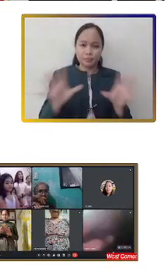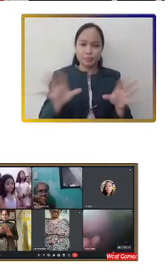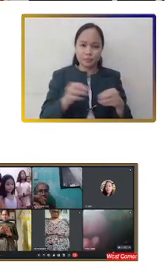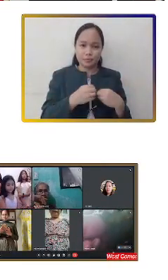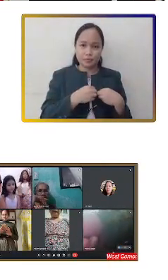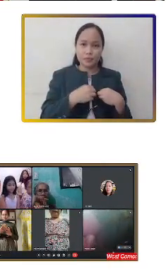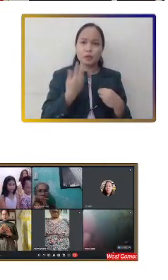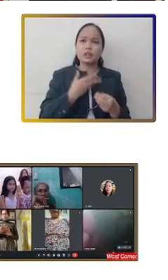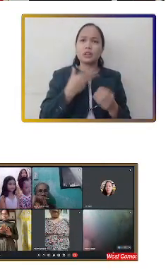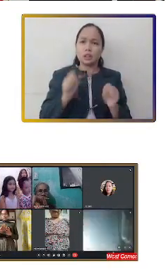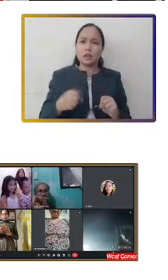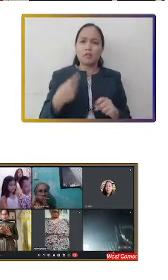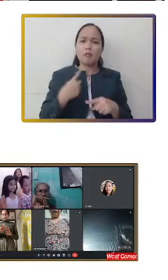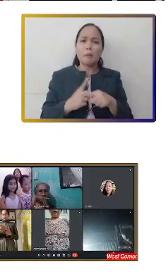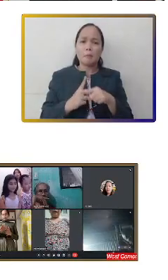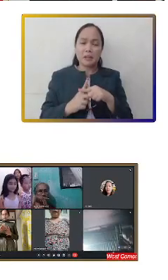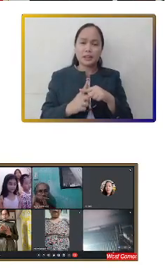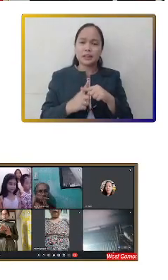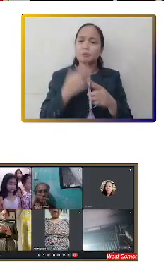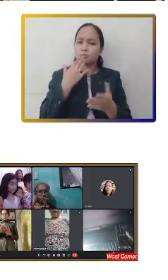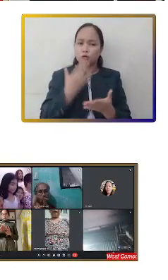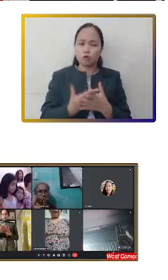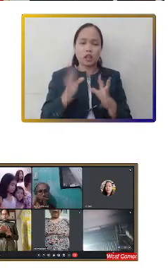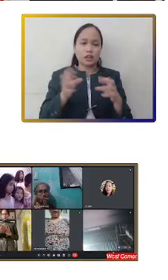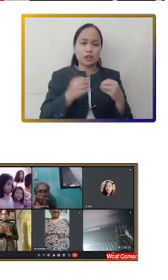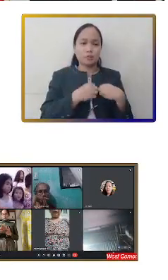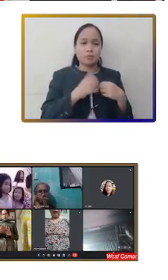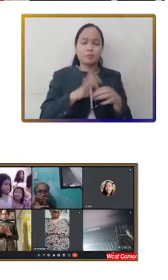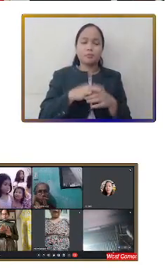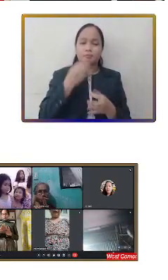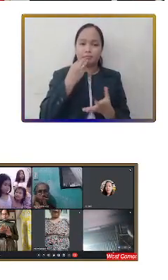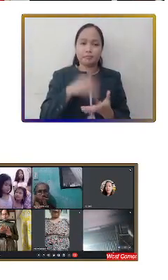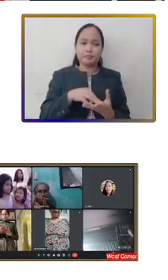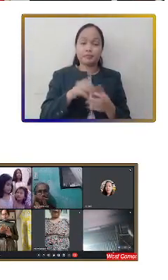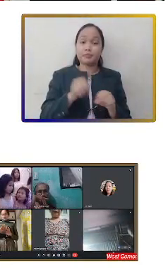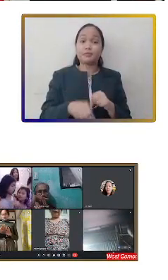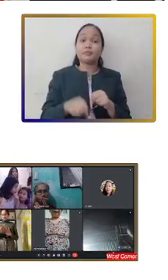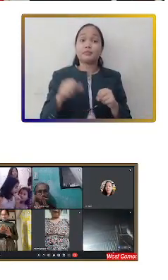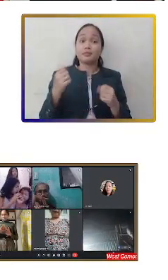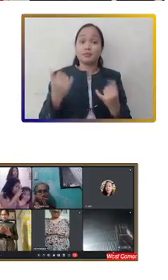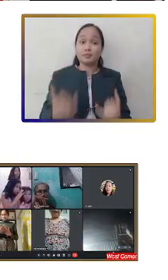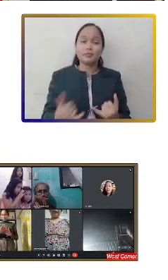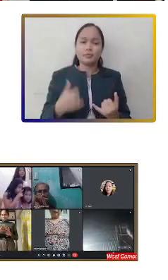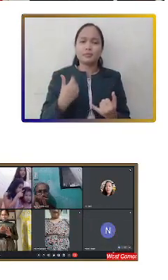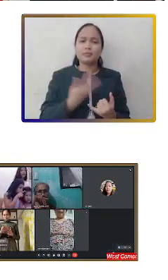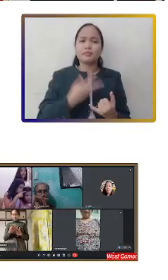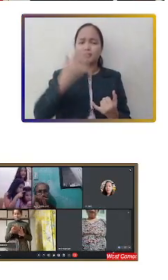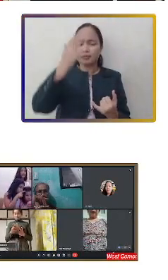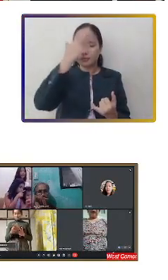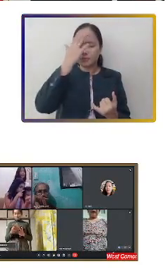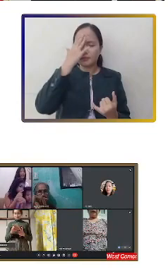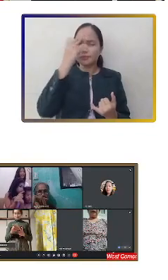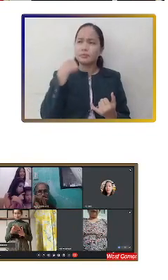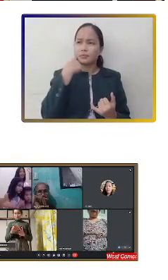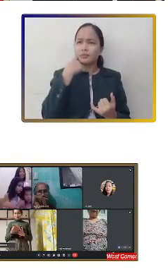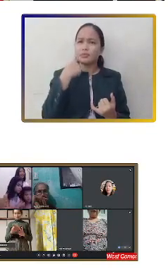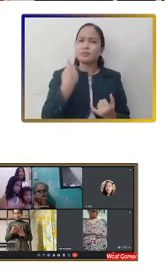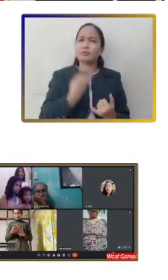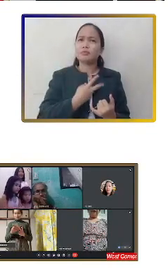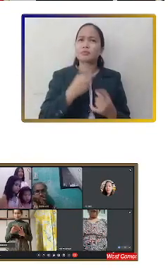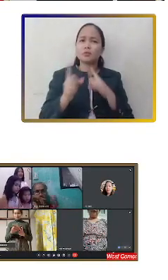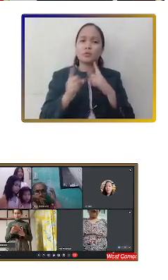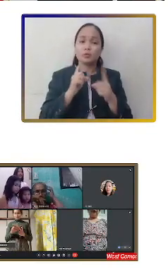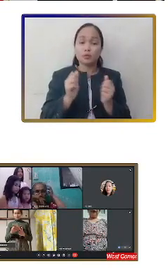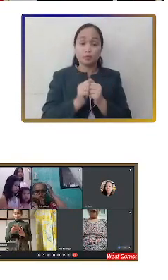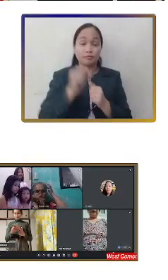Magiging positive yung pagtanggap po natin. Amen. You see, alam niyo po mga kapatid, sabi ko nga kanina nag-uusap po kami dito ni Sir